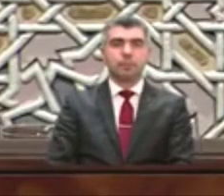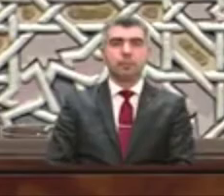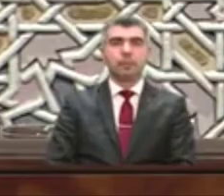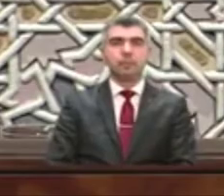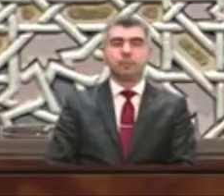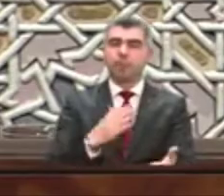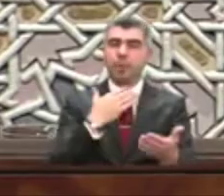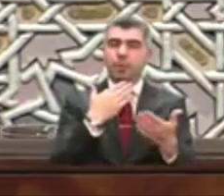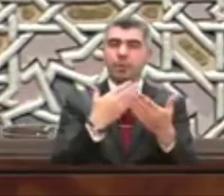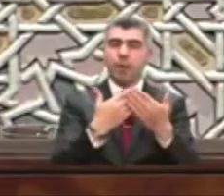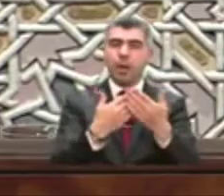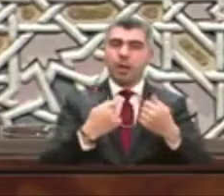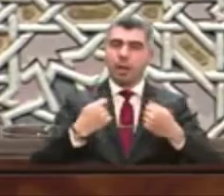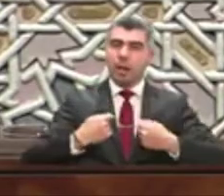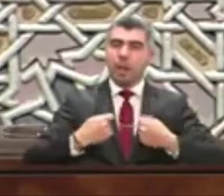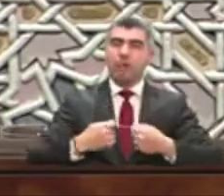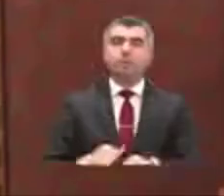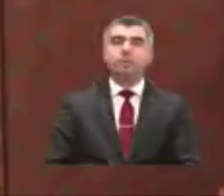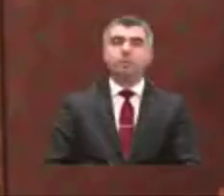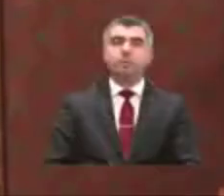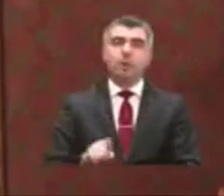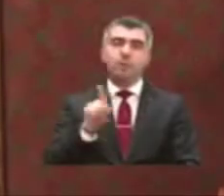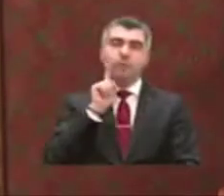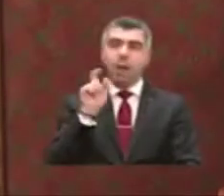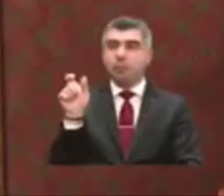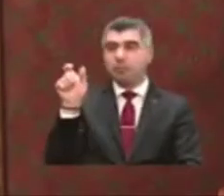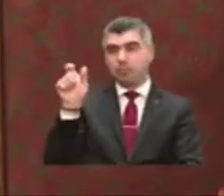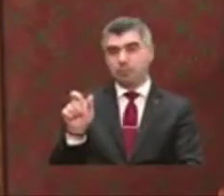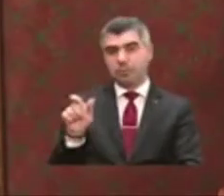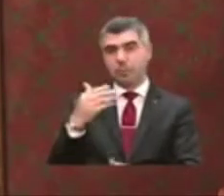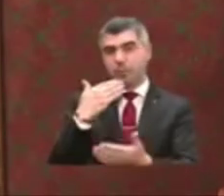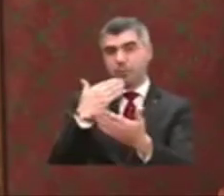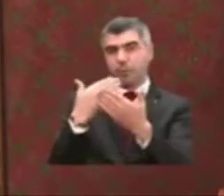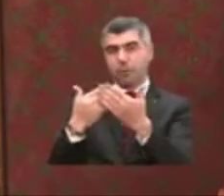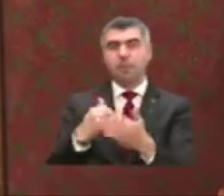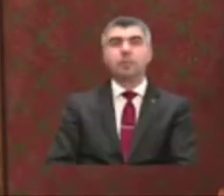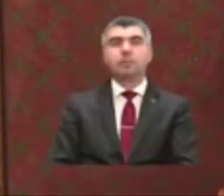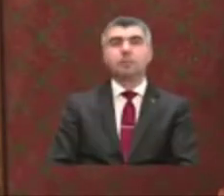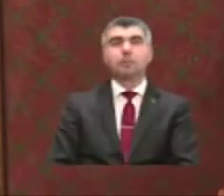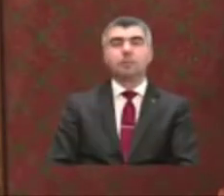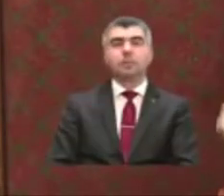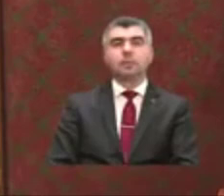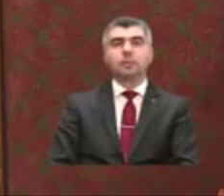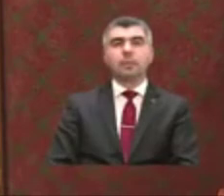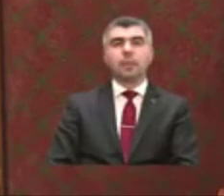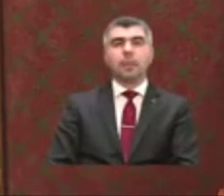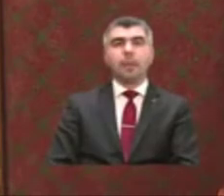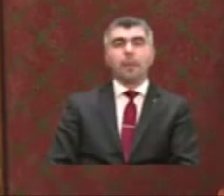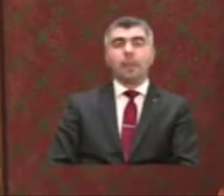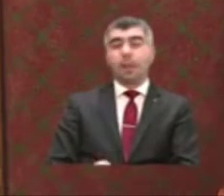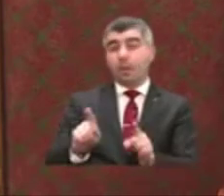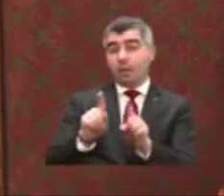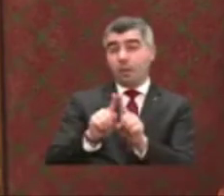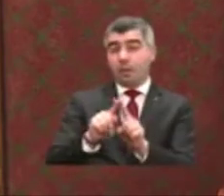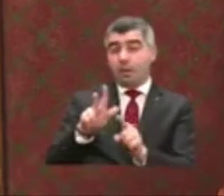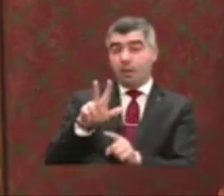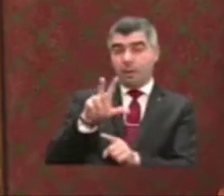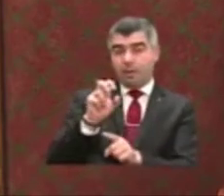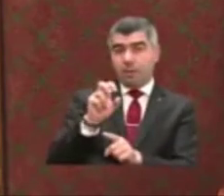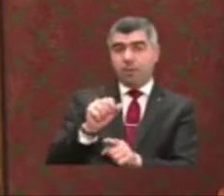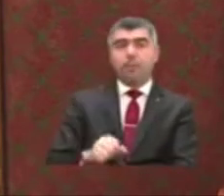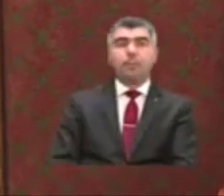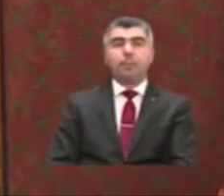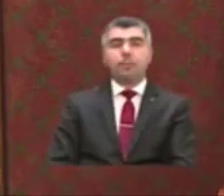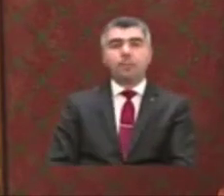شكرا سيد الرئيس، شكرا سيدة النائبة المحترمة. فبالنسبة لهذه النقطة بالذات، كما تعلمون